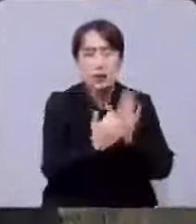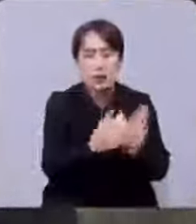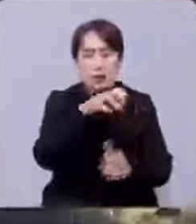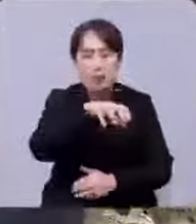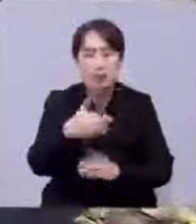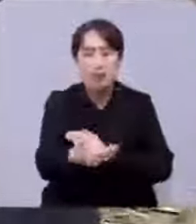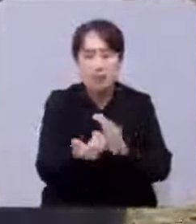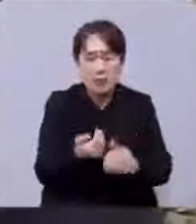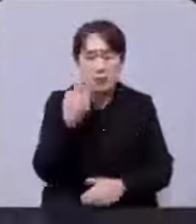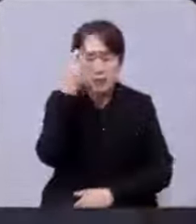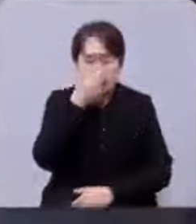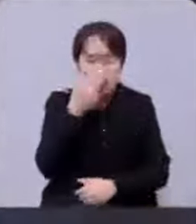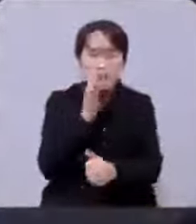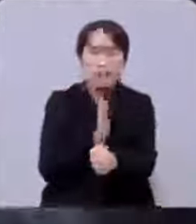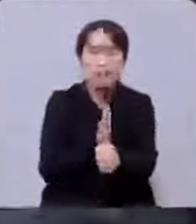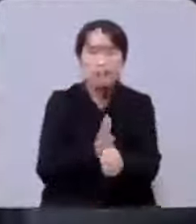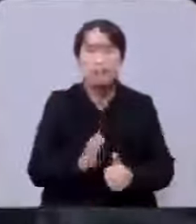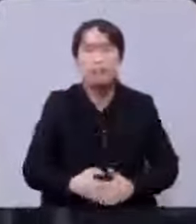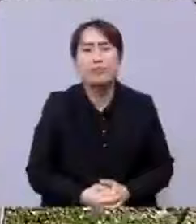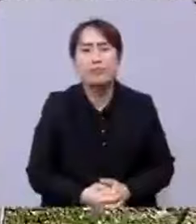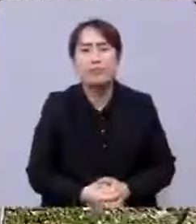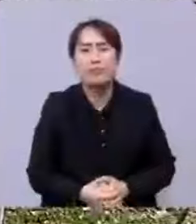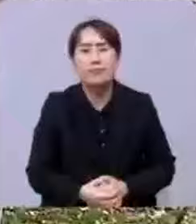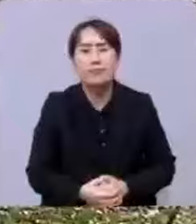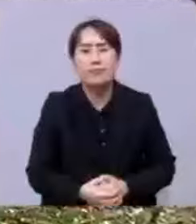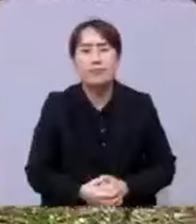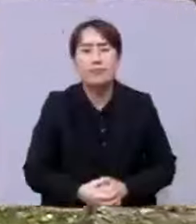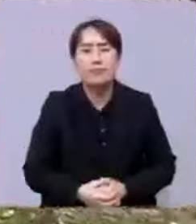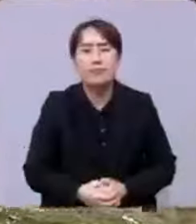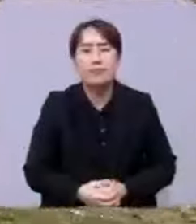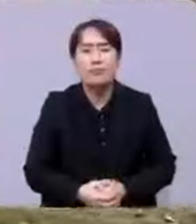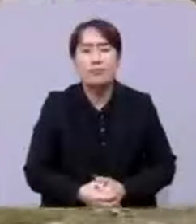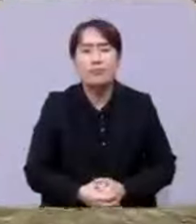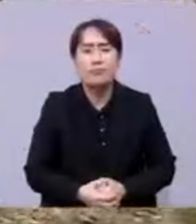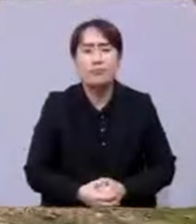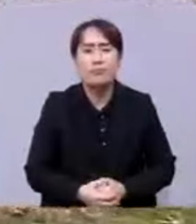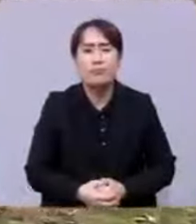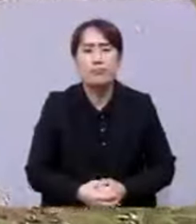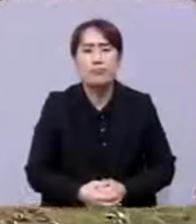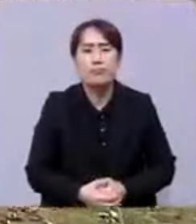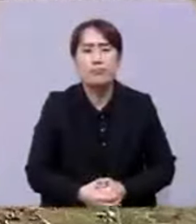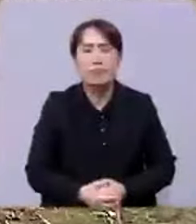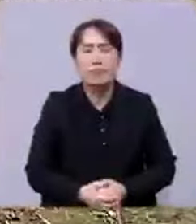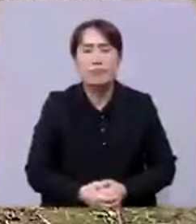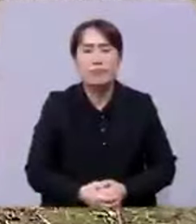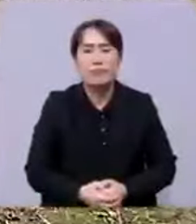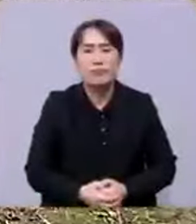시설을 미리 점검해 달라고 조언했습니다 KBS 뉴스 이만영